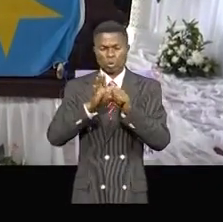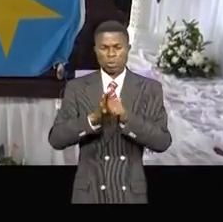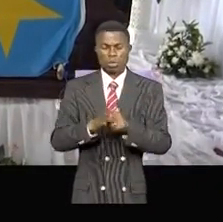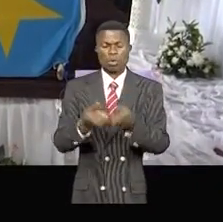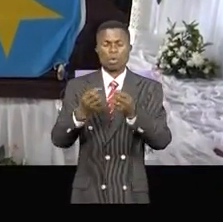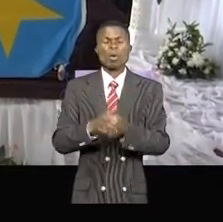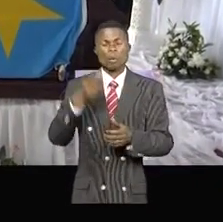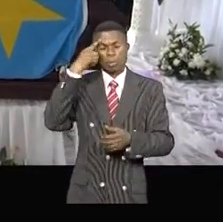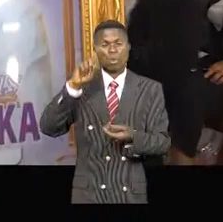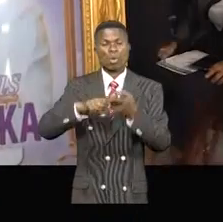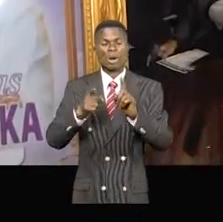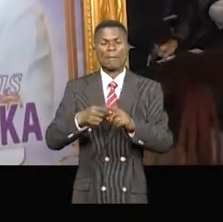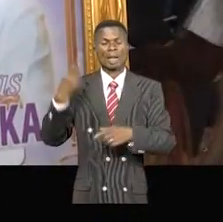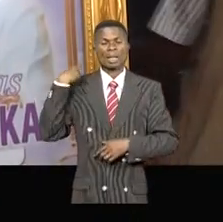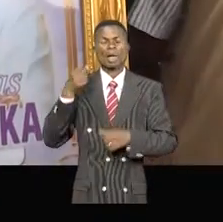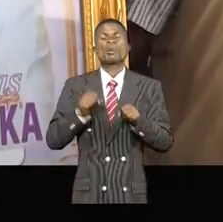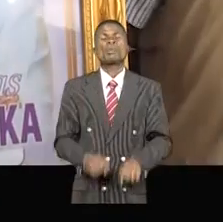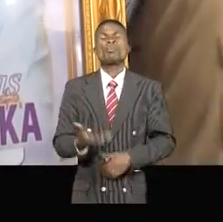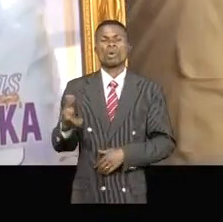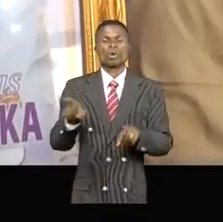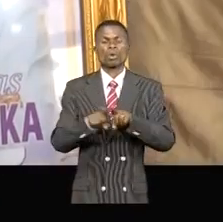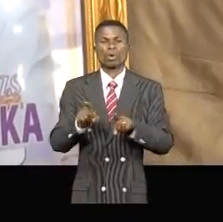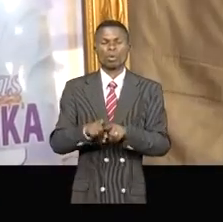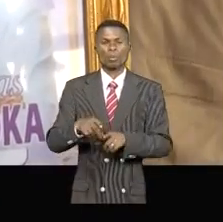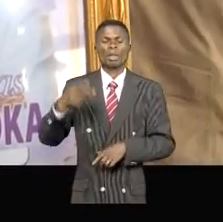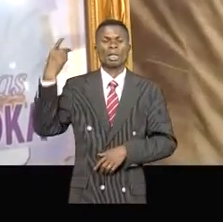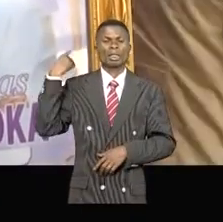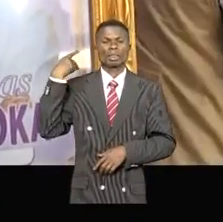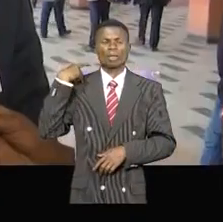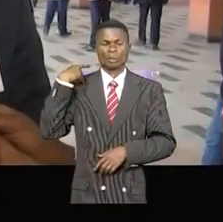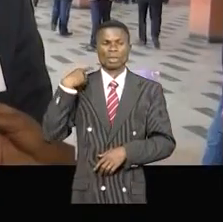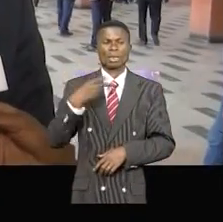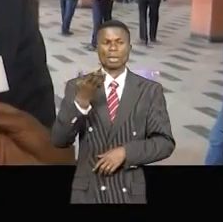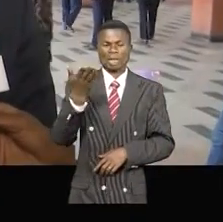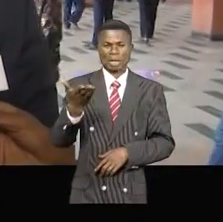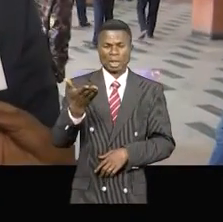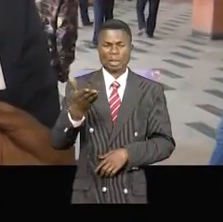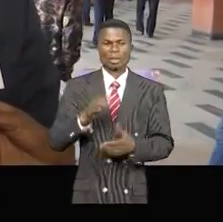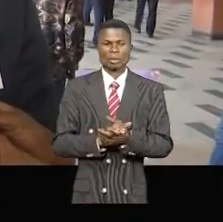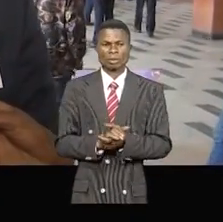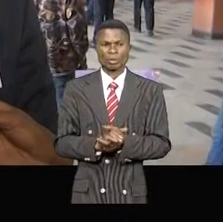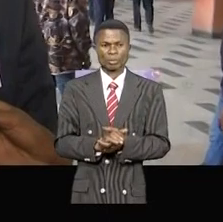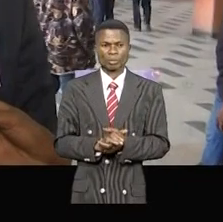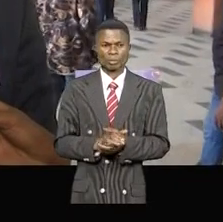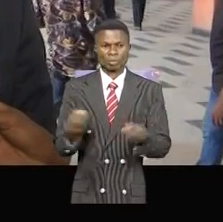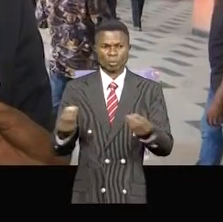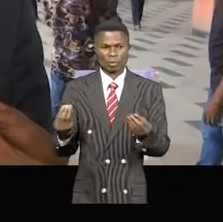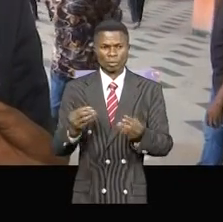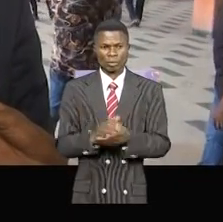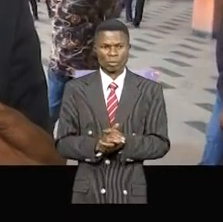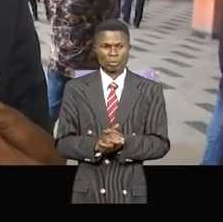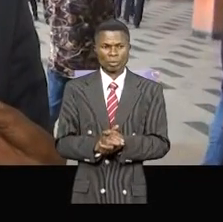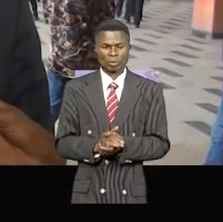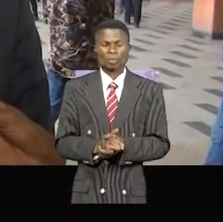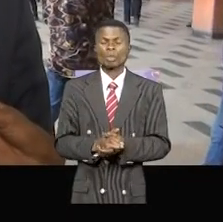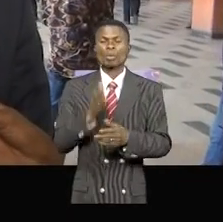aîné, comme l'honorable Thomas-Henri Lokondo. C'est quelqu'un qui nous faisait du bien à